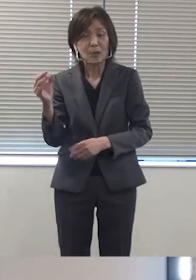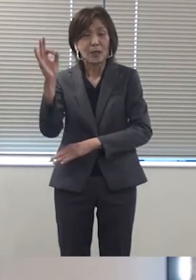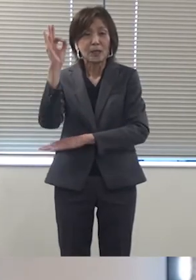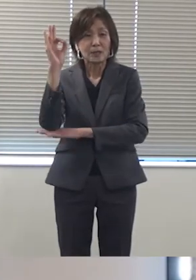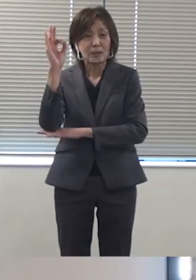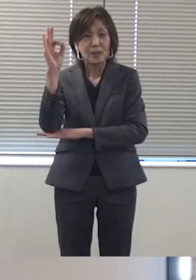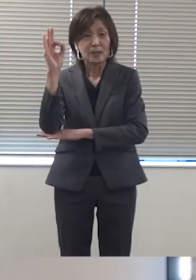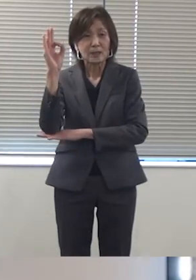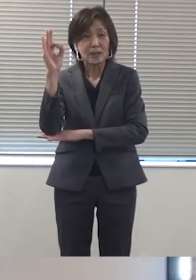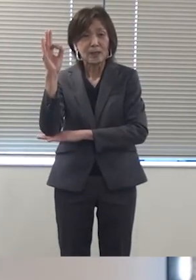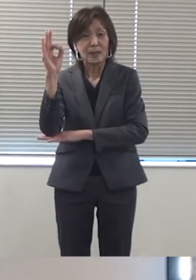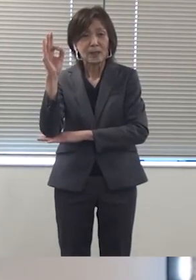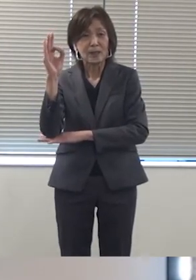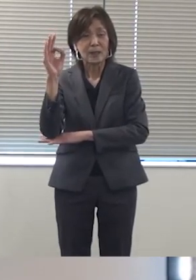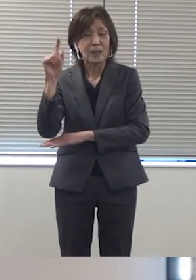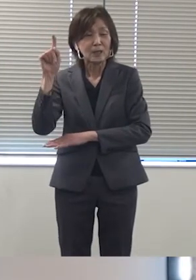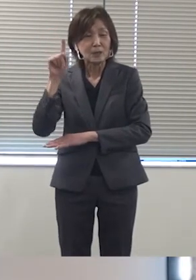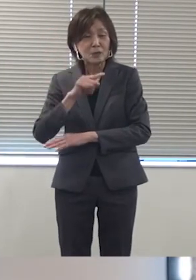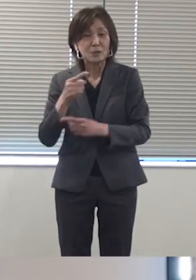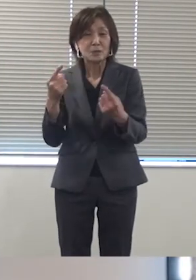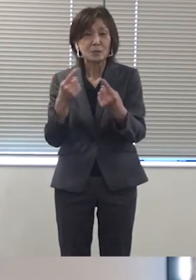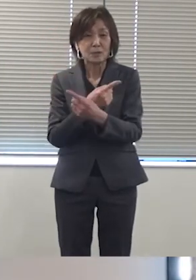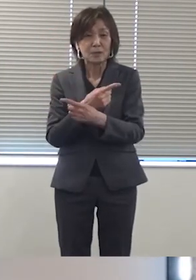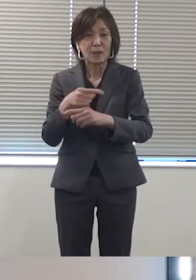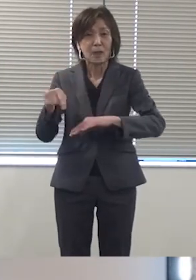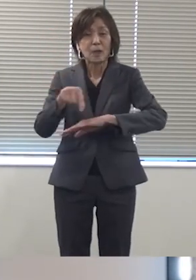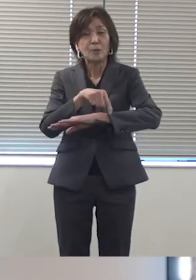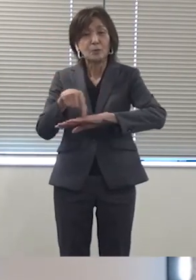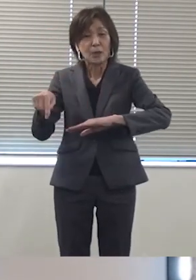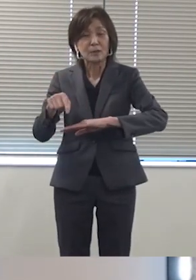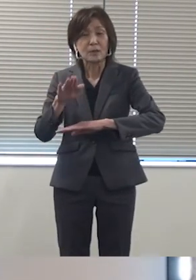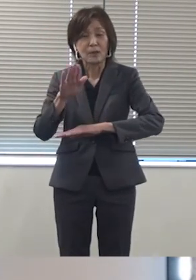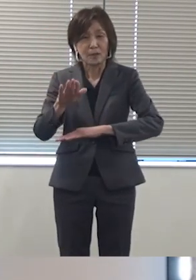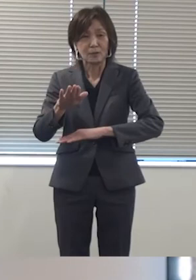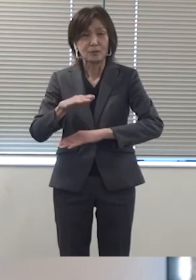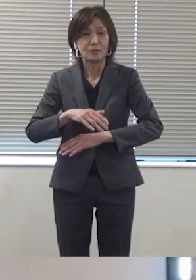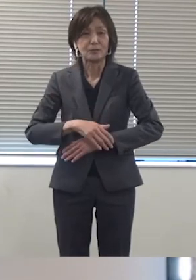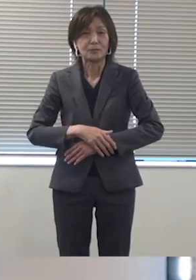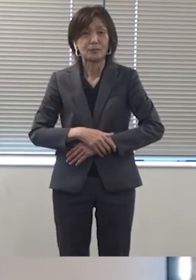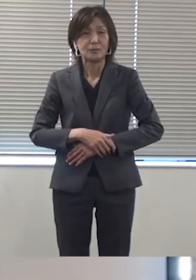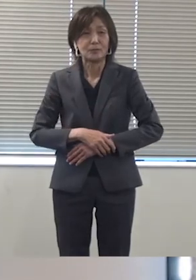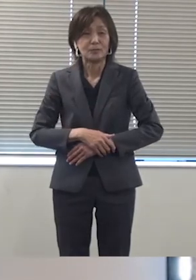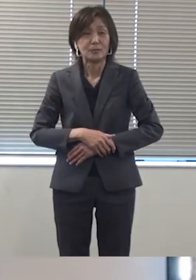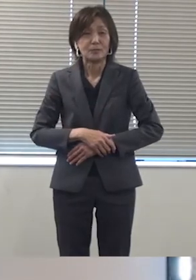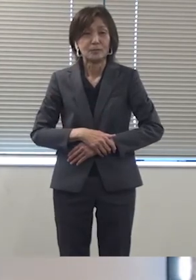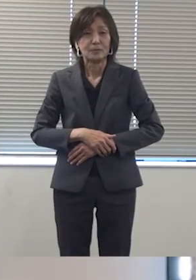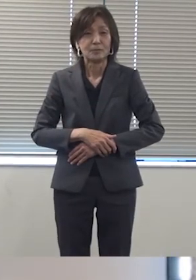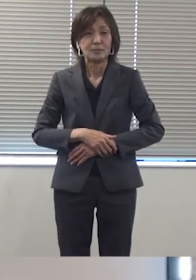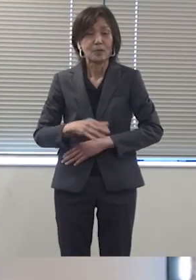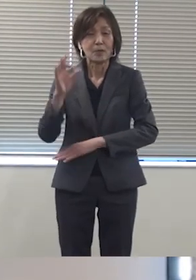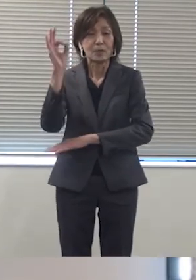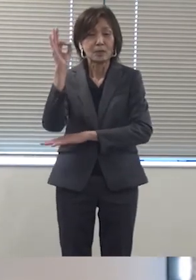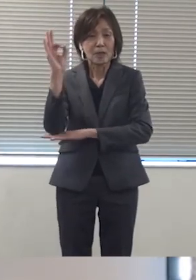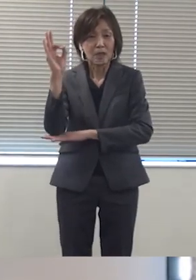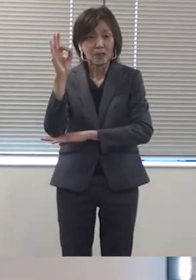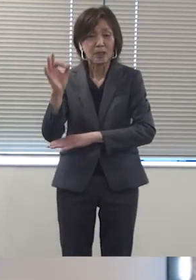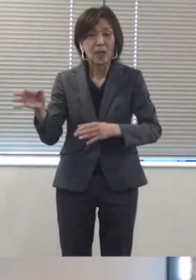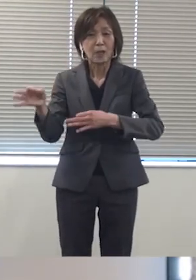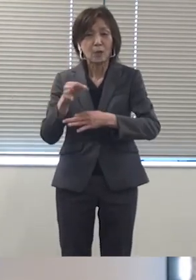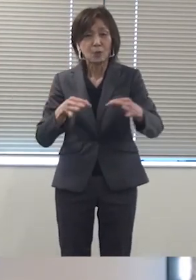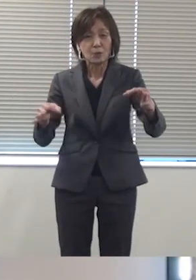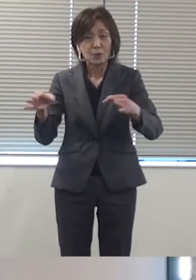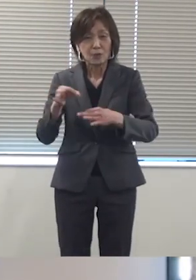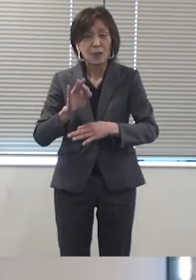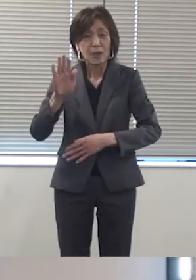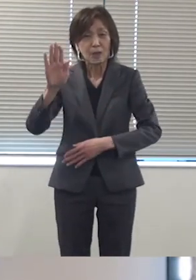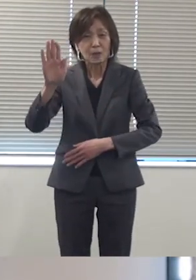とですね、まあ、今後 の、 方針、まだちょっといわゆる我慢の時期というか、が続くのか、その後